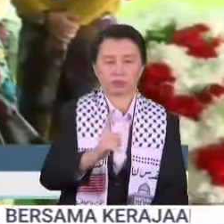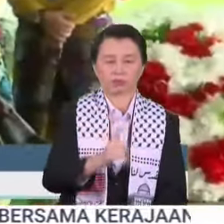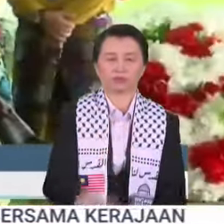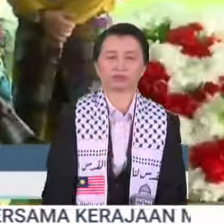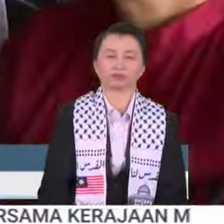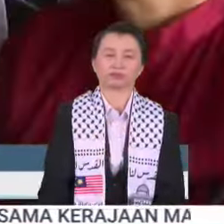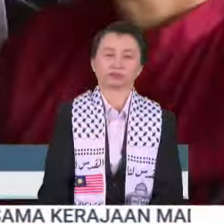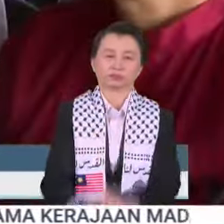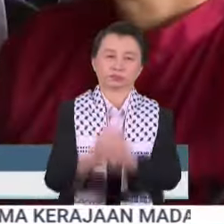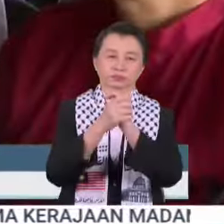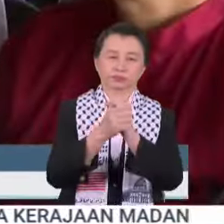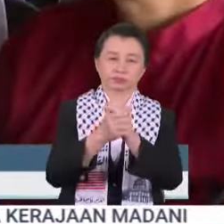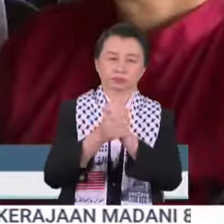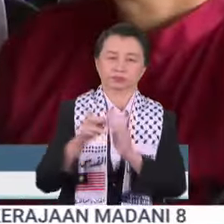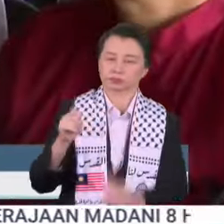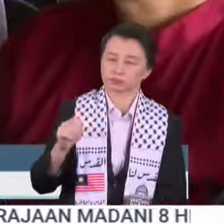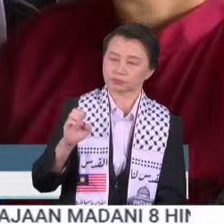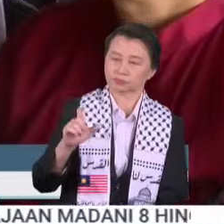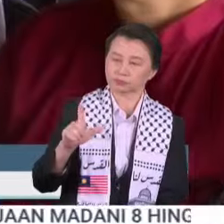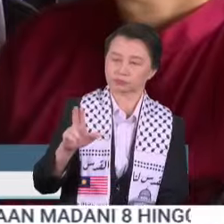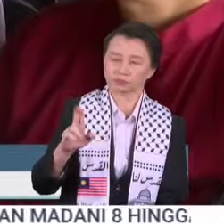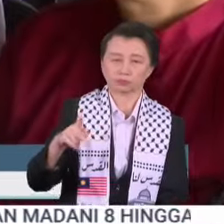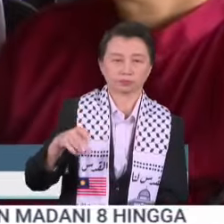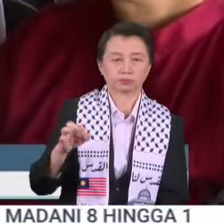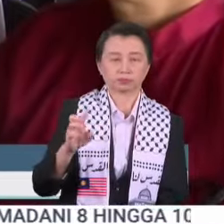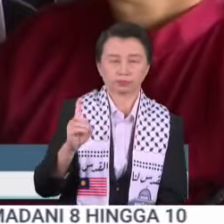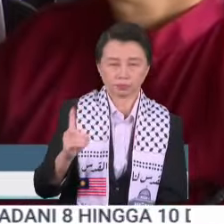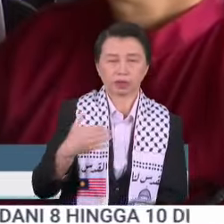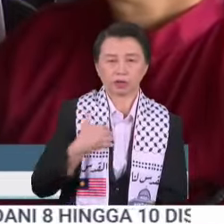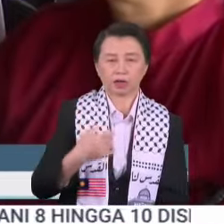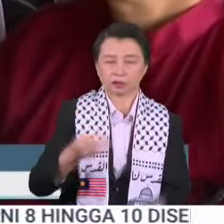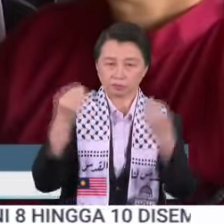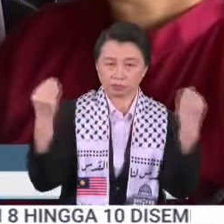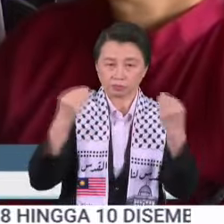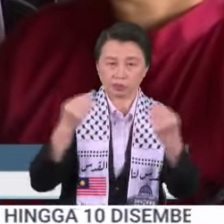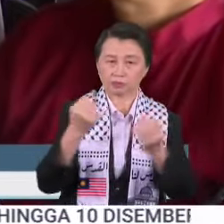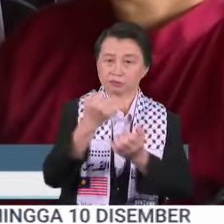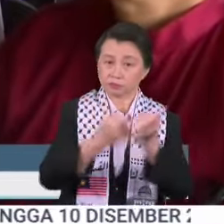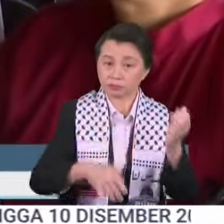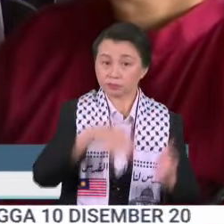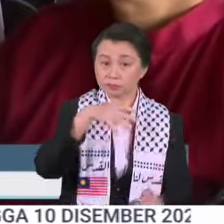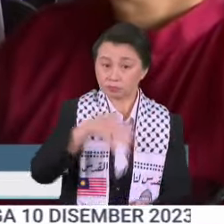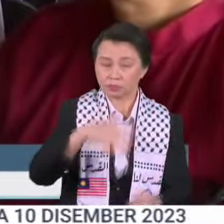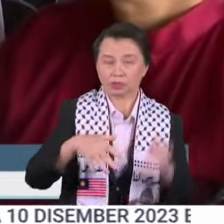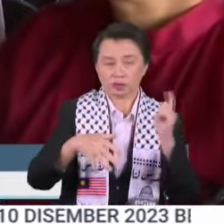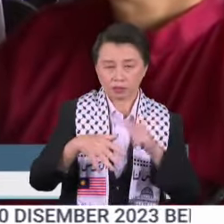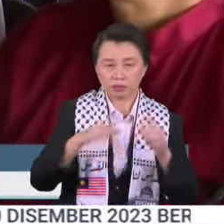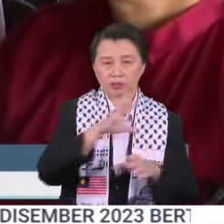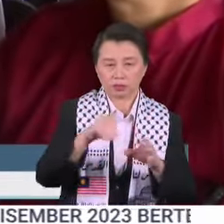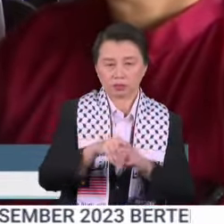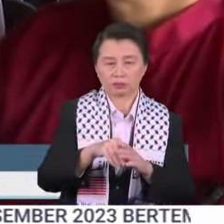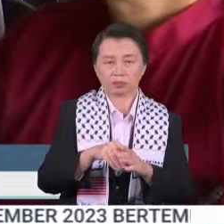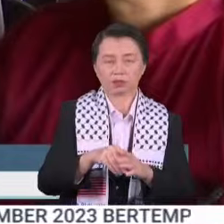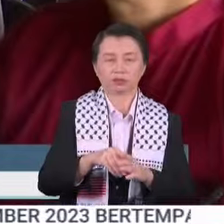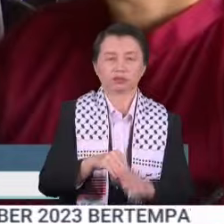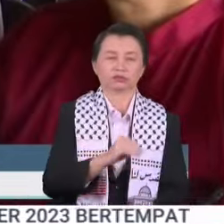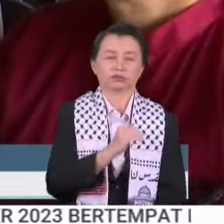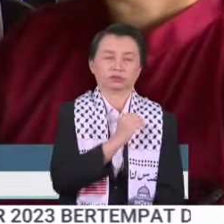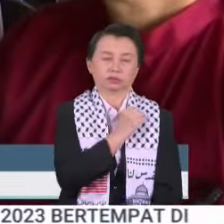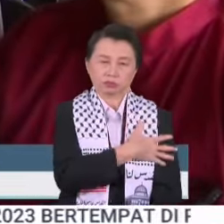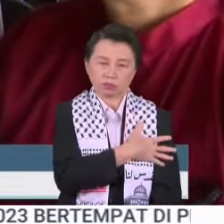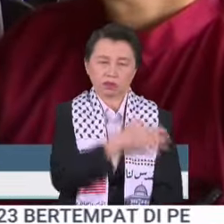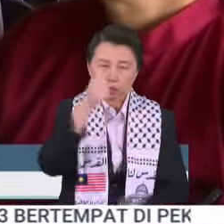kepada pihak Telupit kerana mengadakan majlis Maulidur Rasul, tapi harus kita ingat bahawa Maulidur Rasul ini termasuklah isu Palestin.